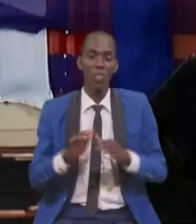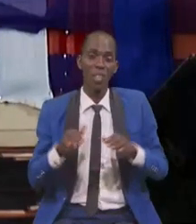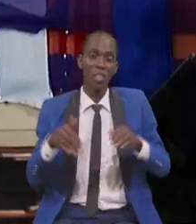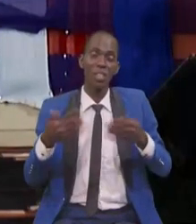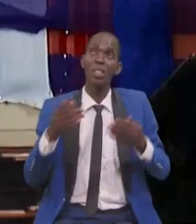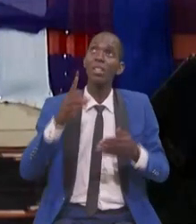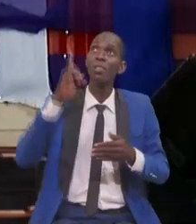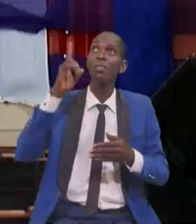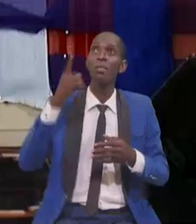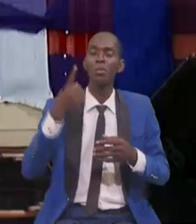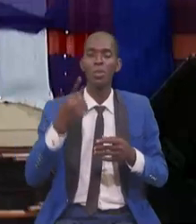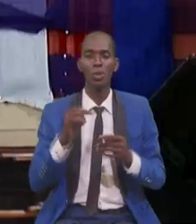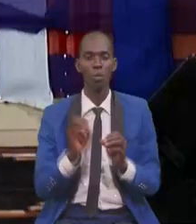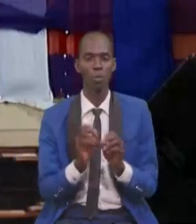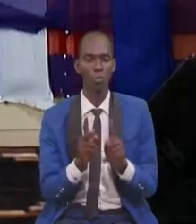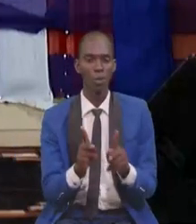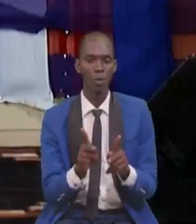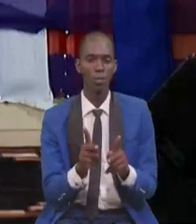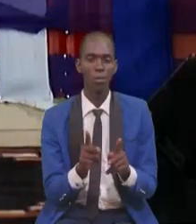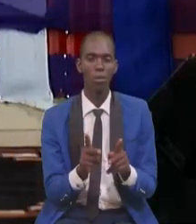Donnez-lui l'occasion